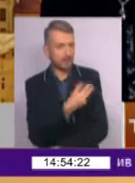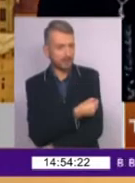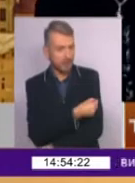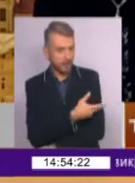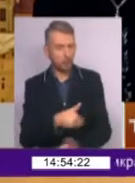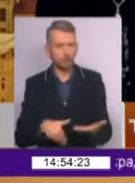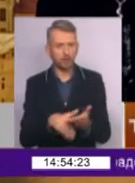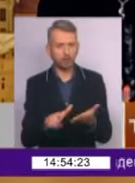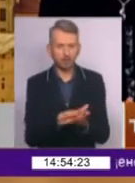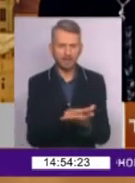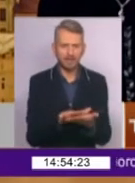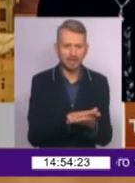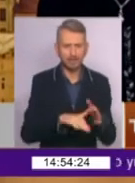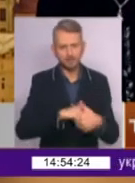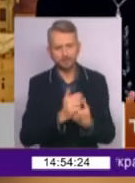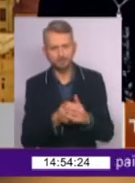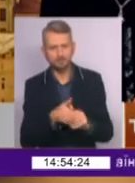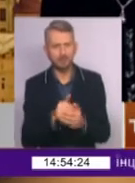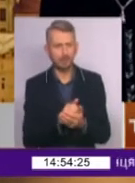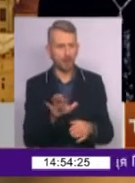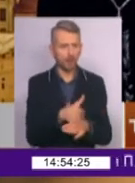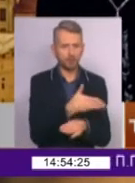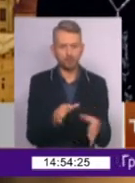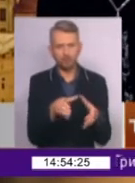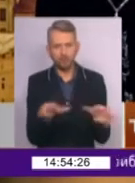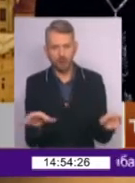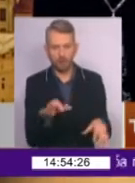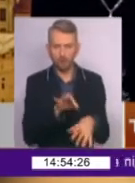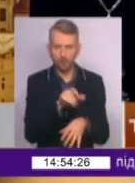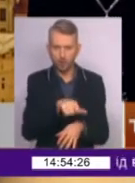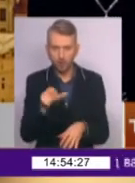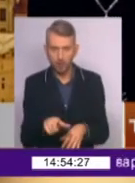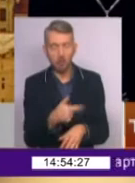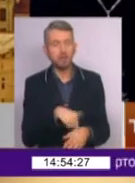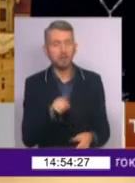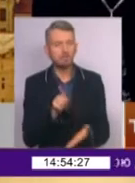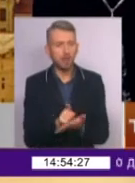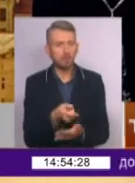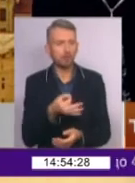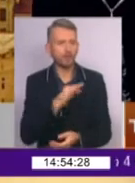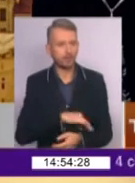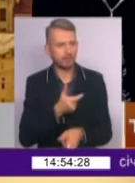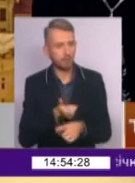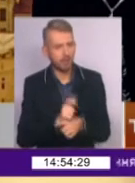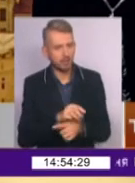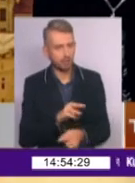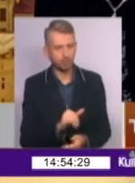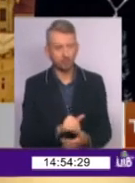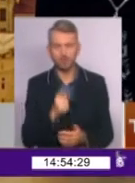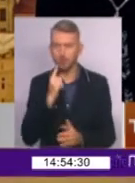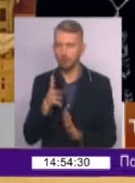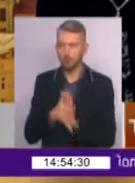засоби гігієни, розмежування хворих людей, то ми по максимуму маємо ними скористатися.